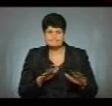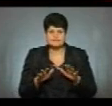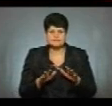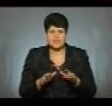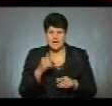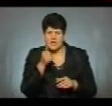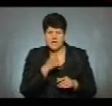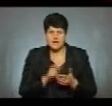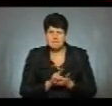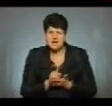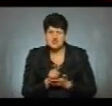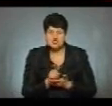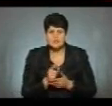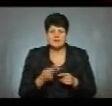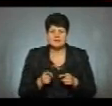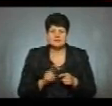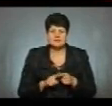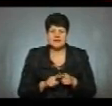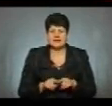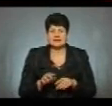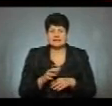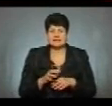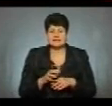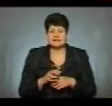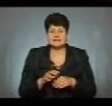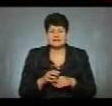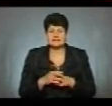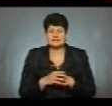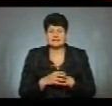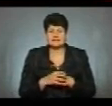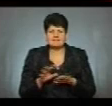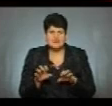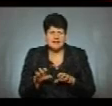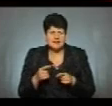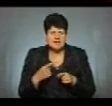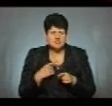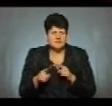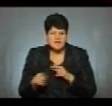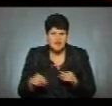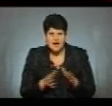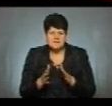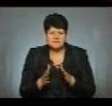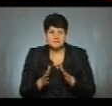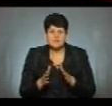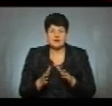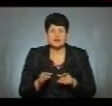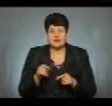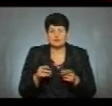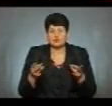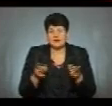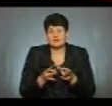рік миші – це така тваринка мобільна і швидка, тобто потрібно, скажімо